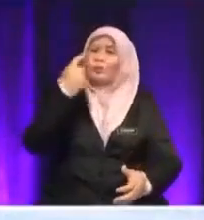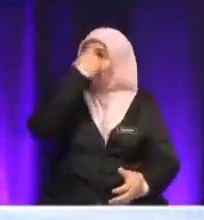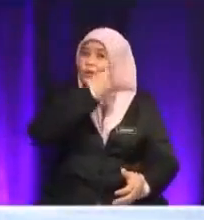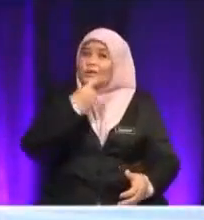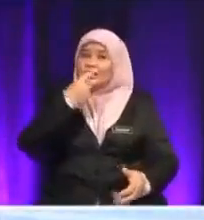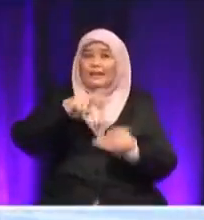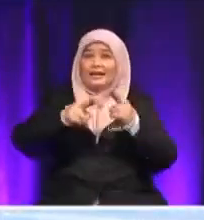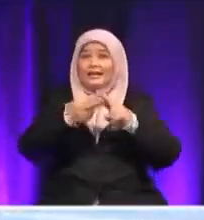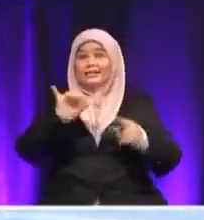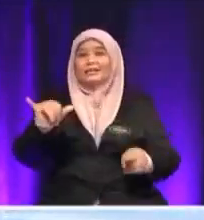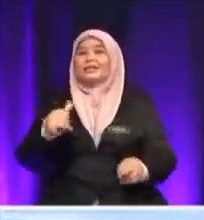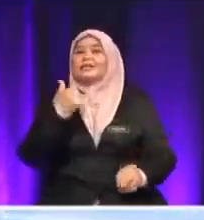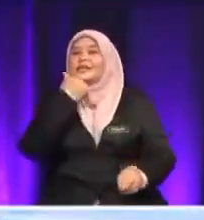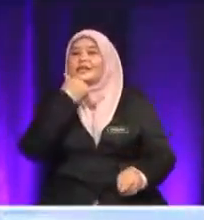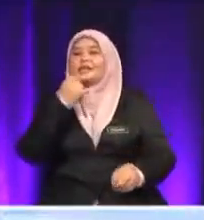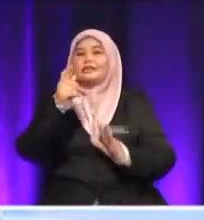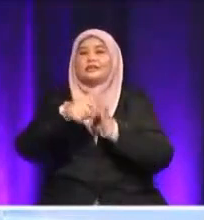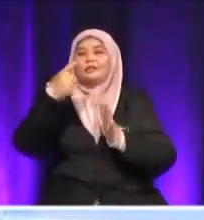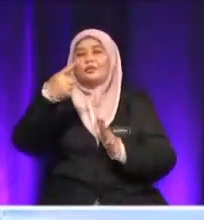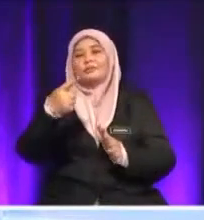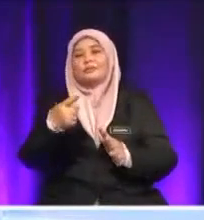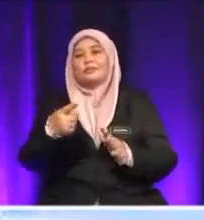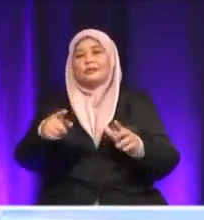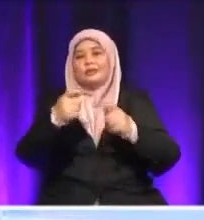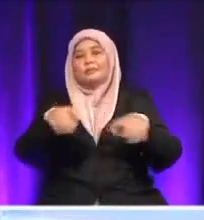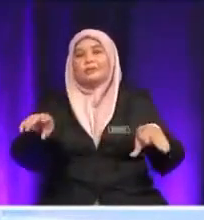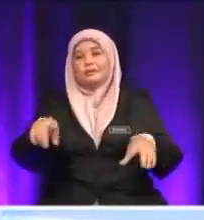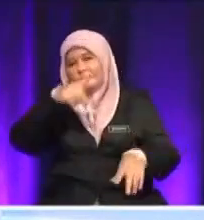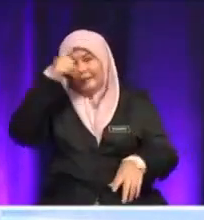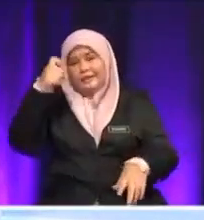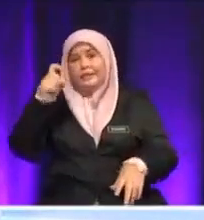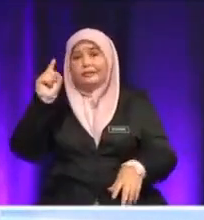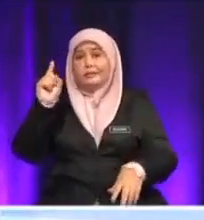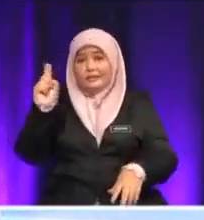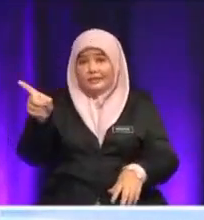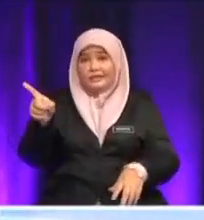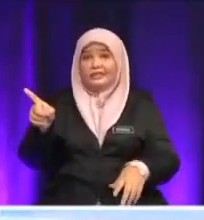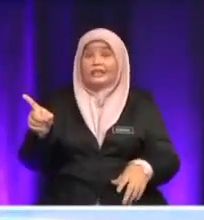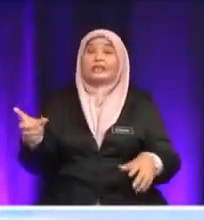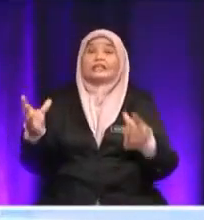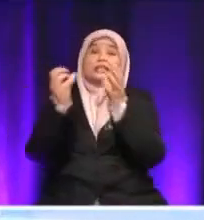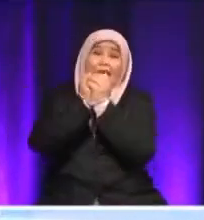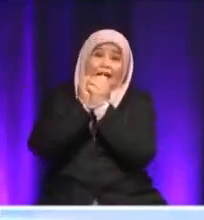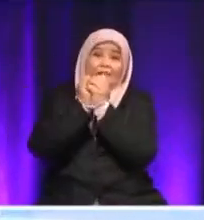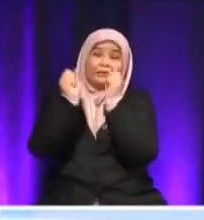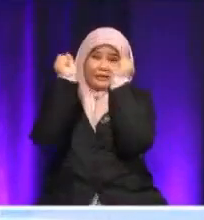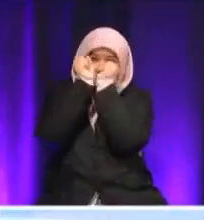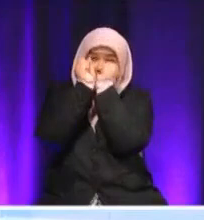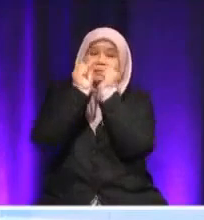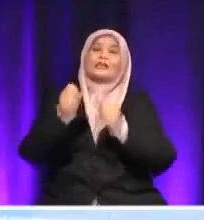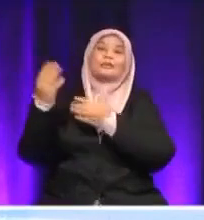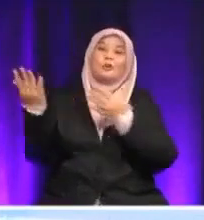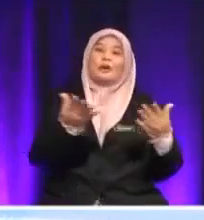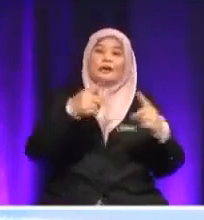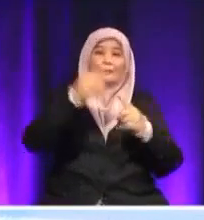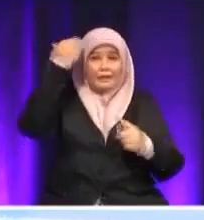rakannya. Kesalahan tersebut telah menyebabkan dirinya ditangkap dan dihadapkan ke mahkamah. Hakim